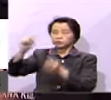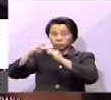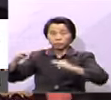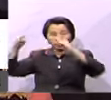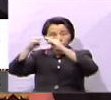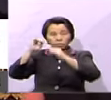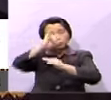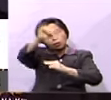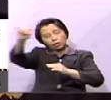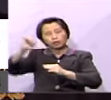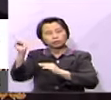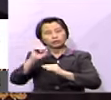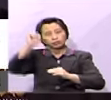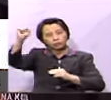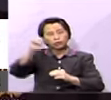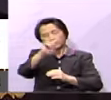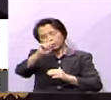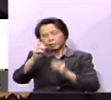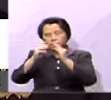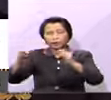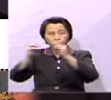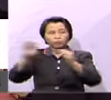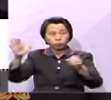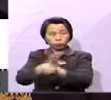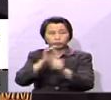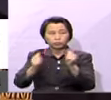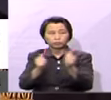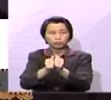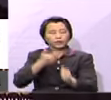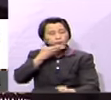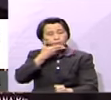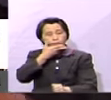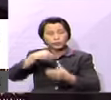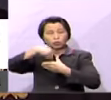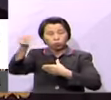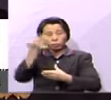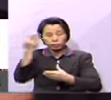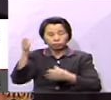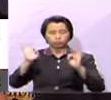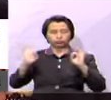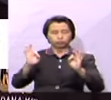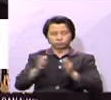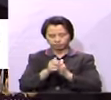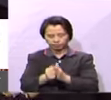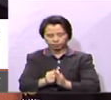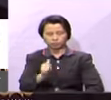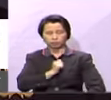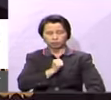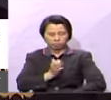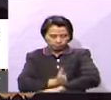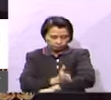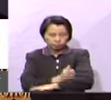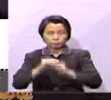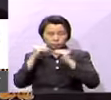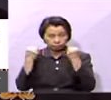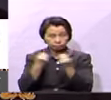baik sebesar-besar masjid ataupun sekecil-kecil surau, dipenuhi dengan pemuda-pemuda yang luar biasa yang siap untuk memimpin diri, memperbaiki masyarakat